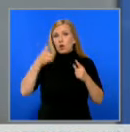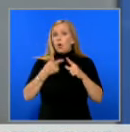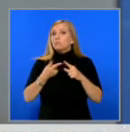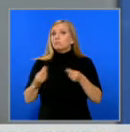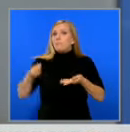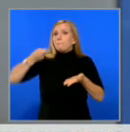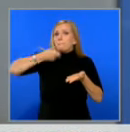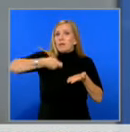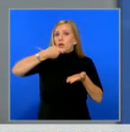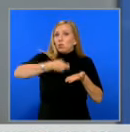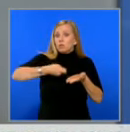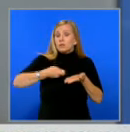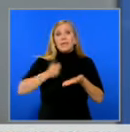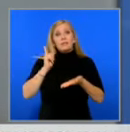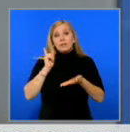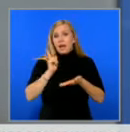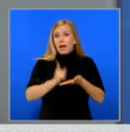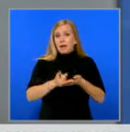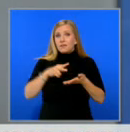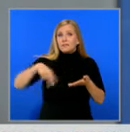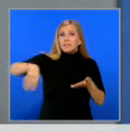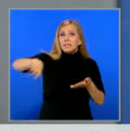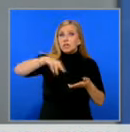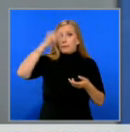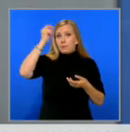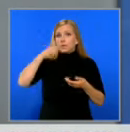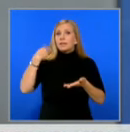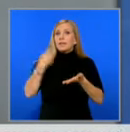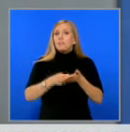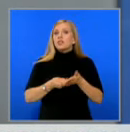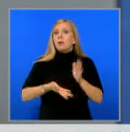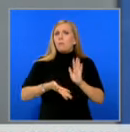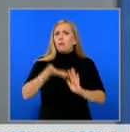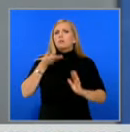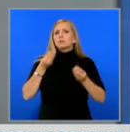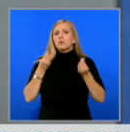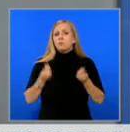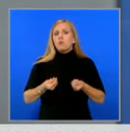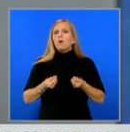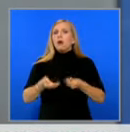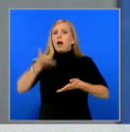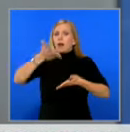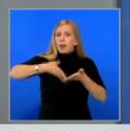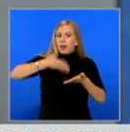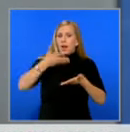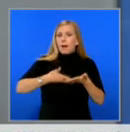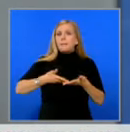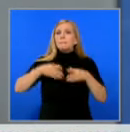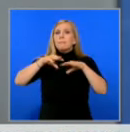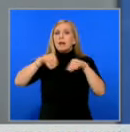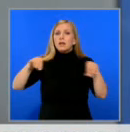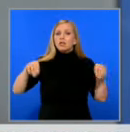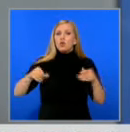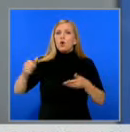приходи и накара целия български народ да плаща по-скъп хляб по-скъпо брашно по-скъпи олио